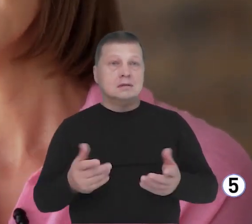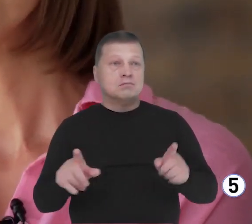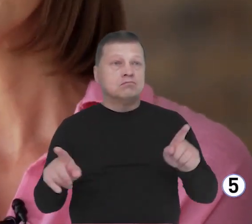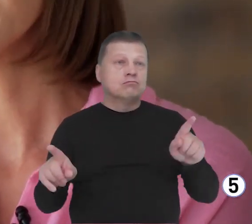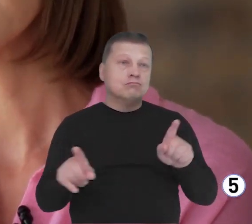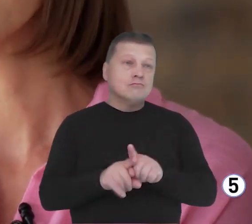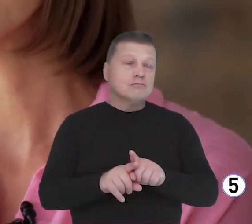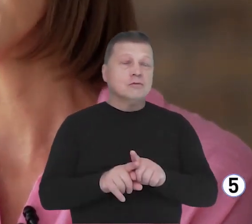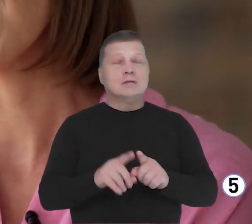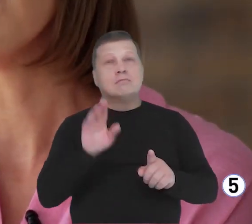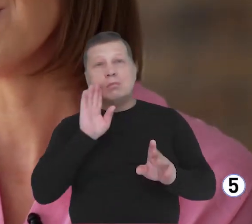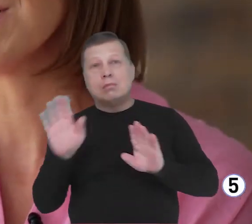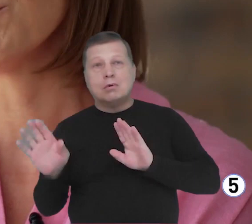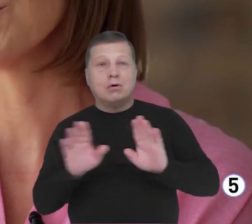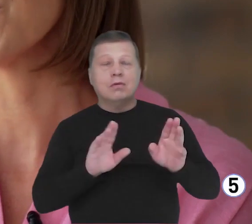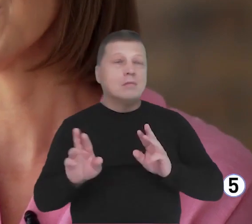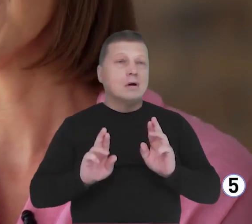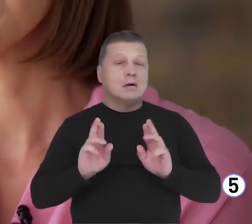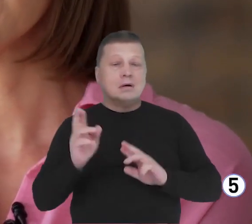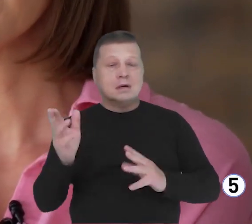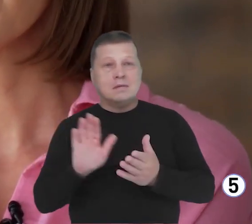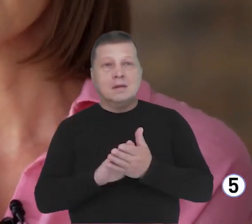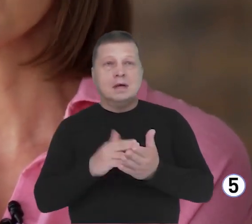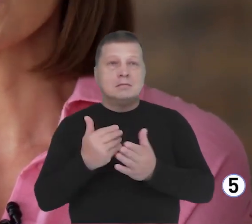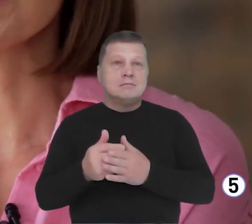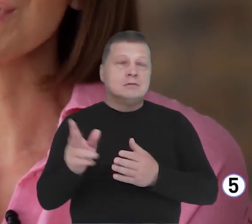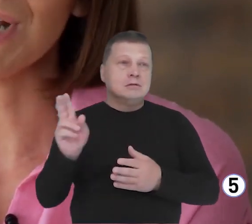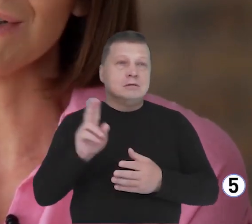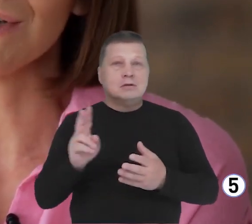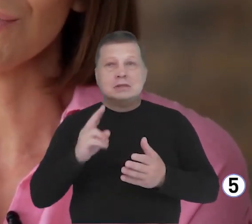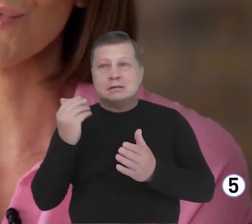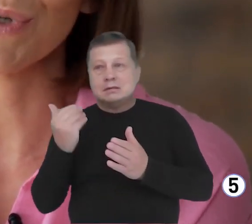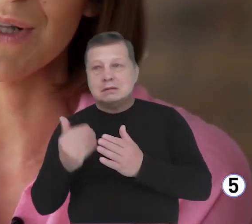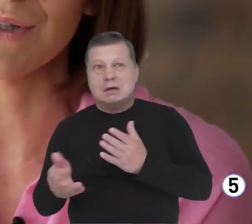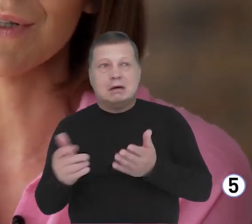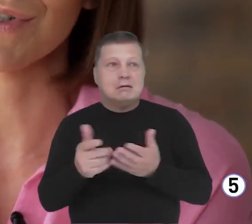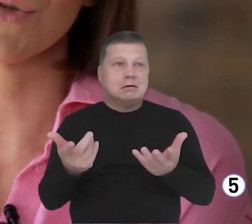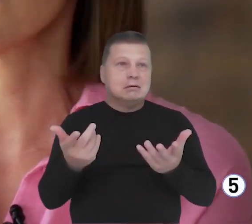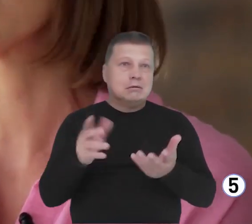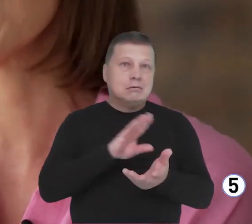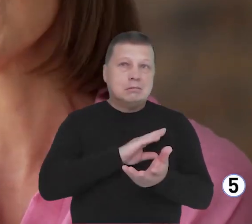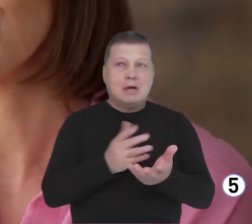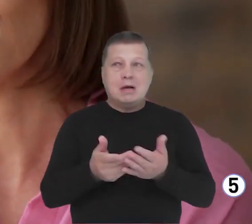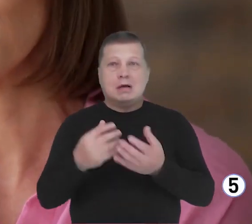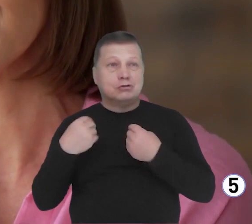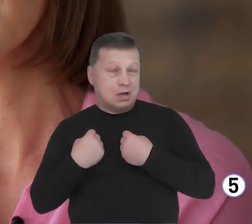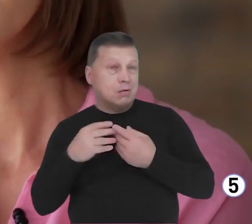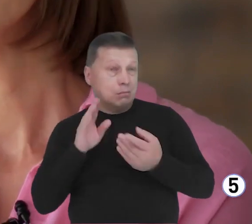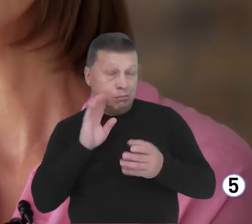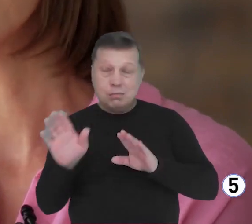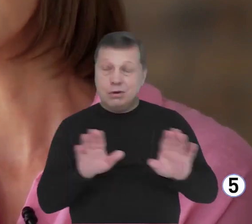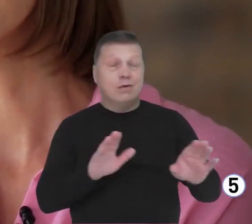przewlekle, tak jak reagowalibyśmy w sytuacji straty, utraty, czasami w sytuacji